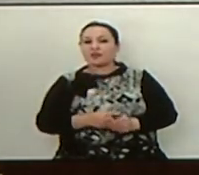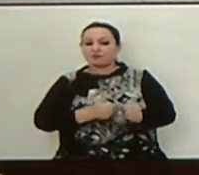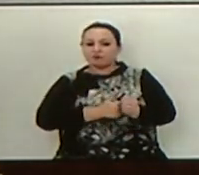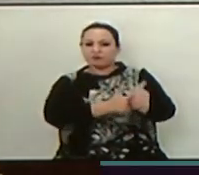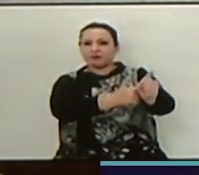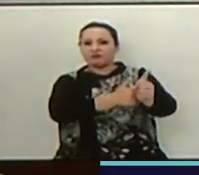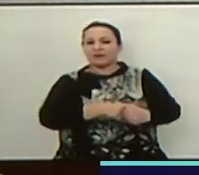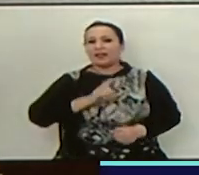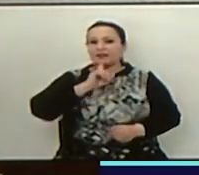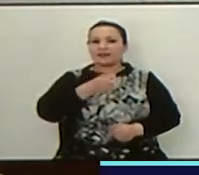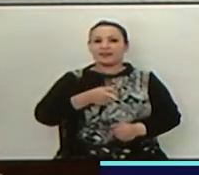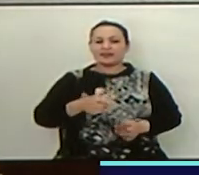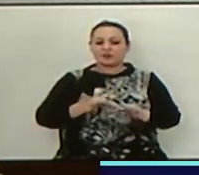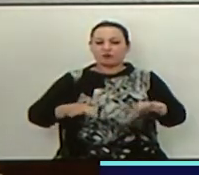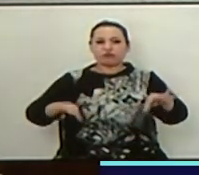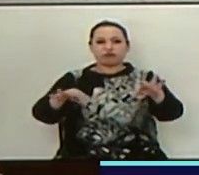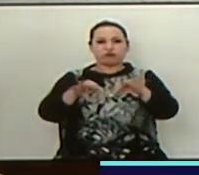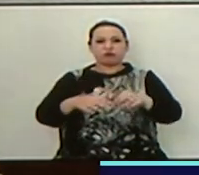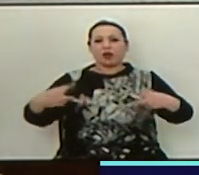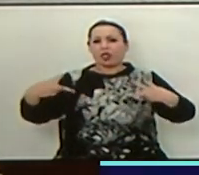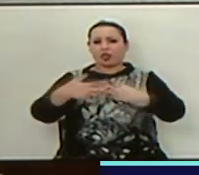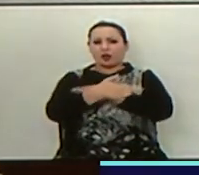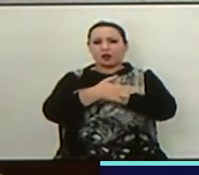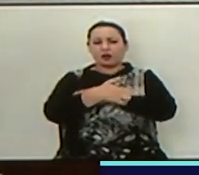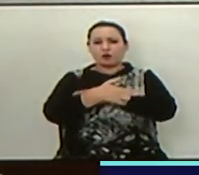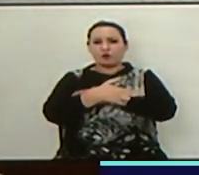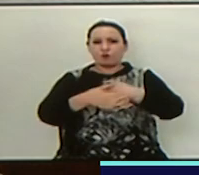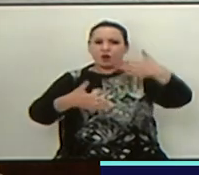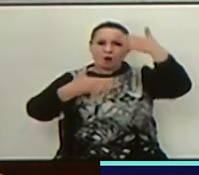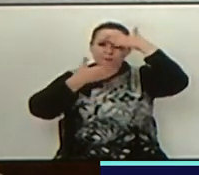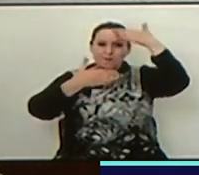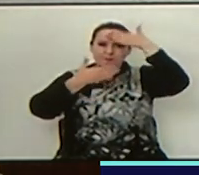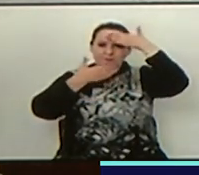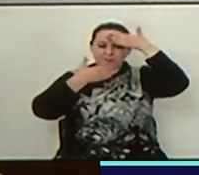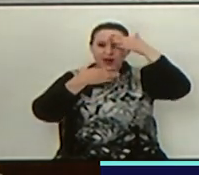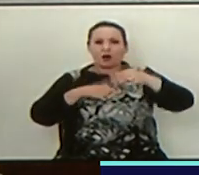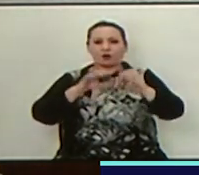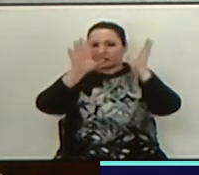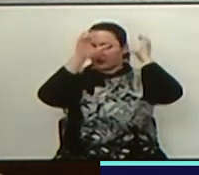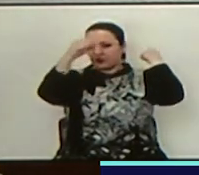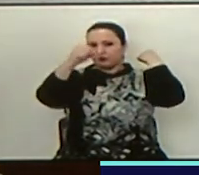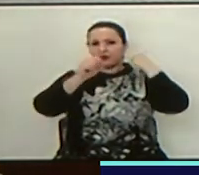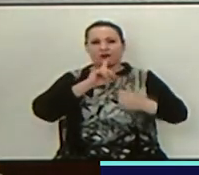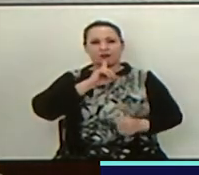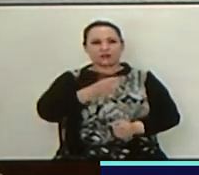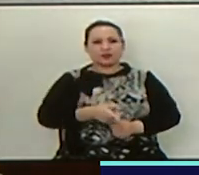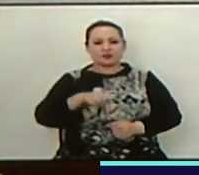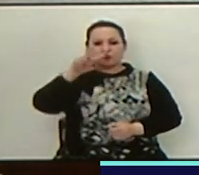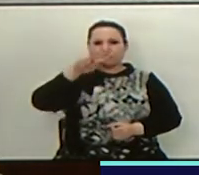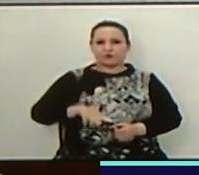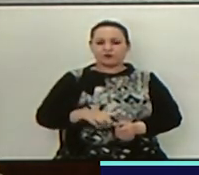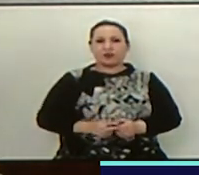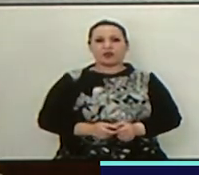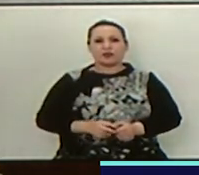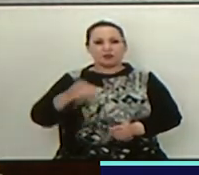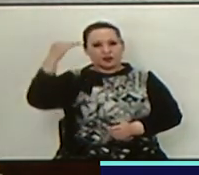الدولة الجزائرية بقطع العلاقات الدبلوماسية مع المملكة المغربية، كان قرارا حكيما ومؤسسا على